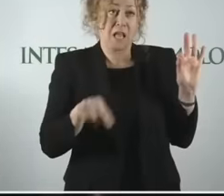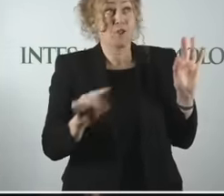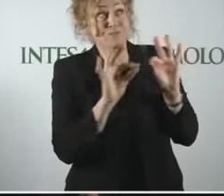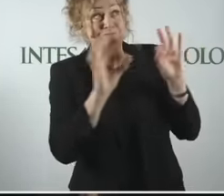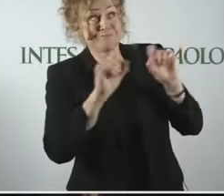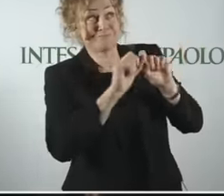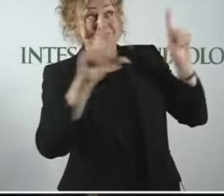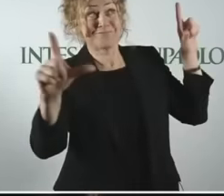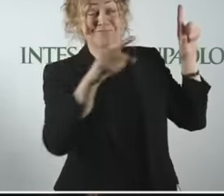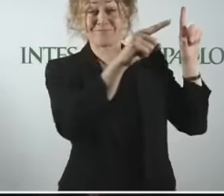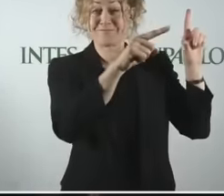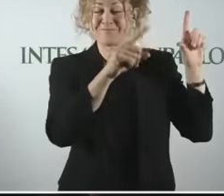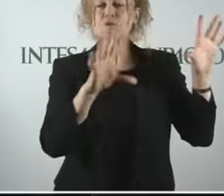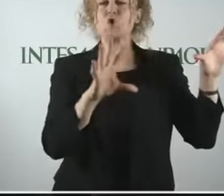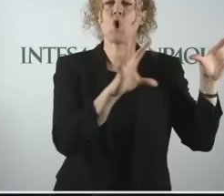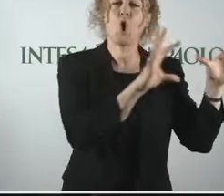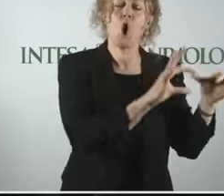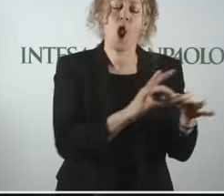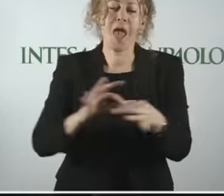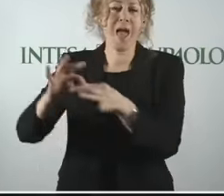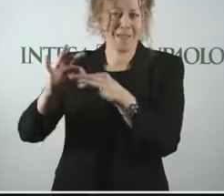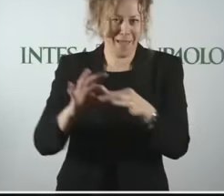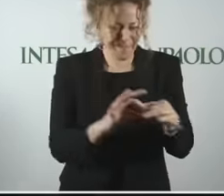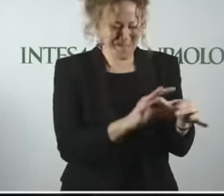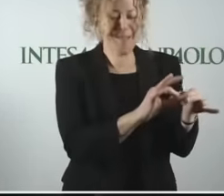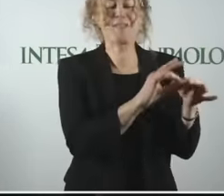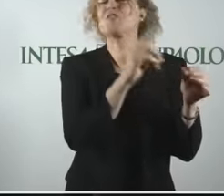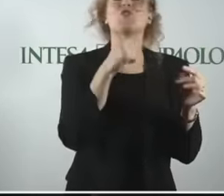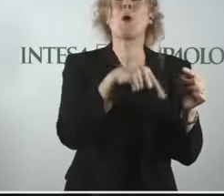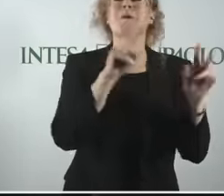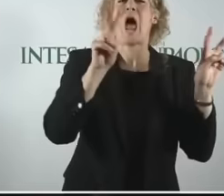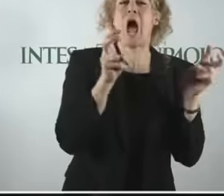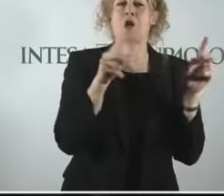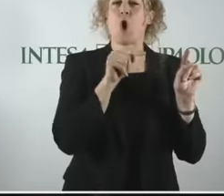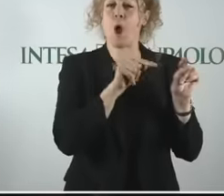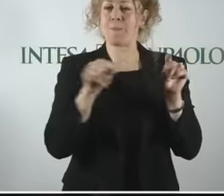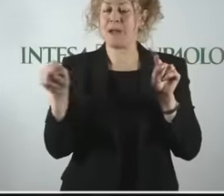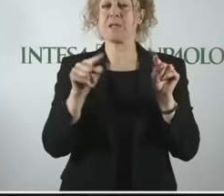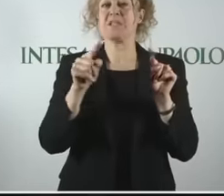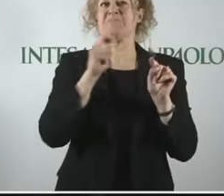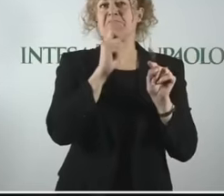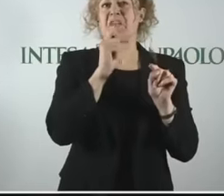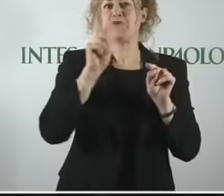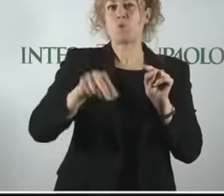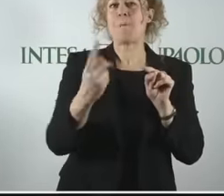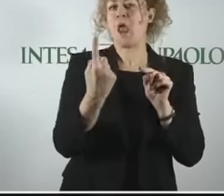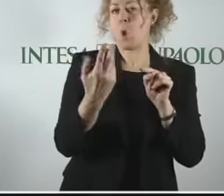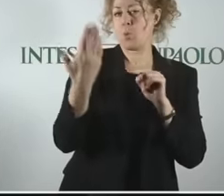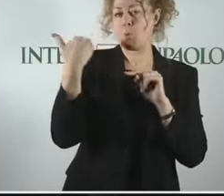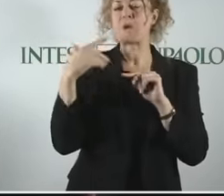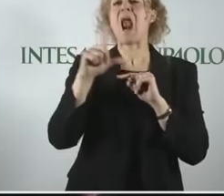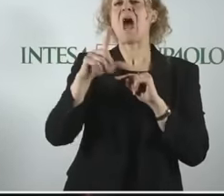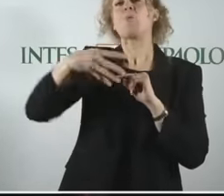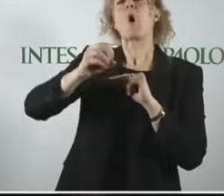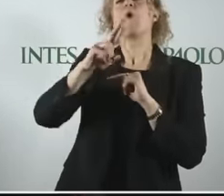schermo come collegamento tra i due argomenti perché in una intervista di parecchi anni fa del 2001 Laura Morante